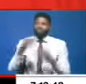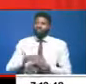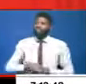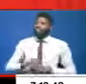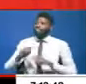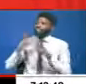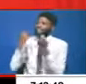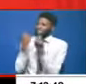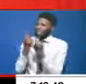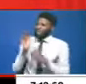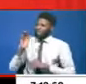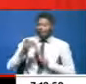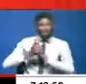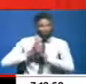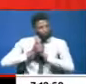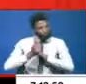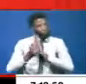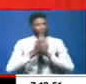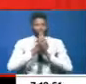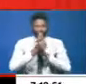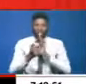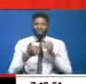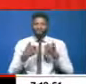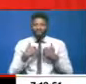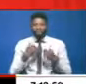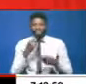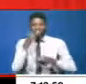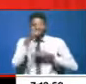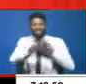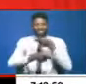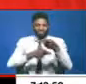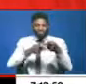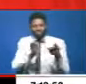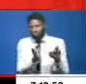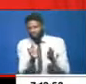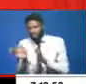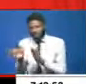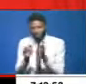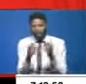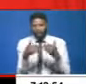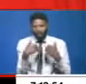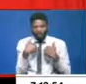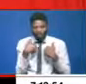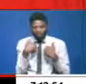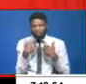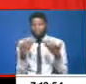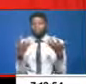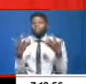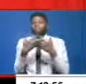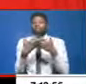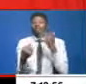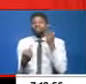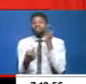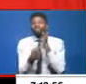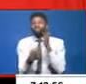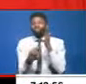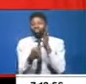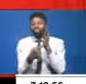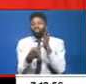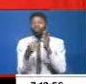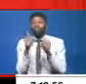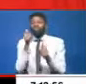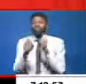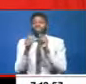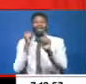tactics, techniques and procedures augmented by technology that are adaptive, preventive and